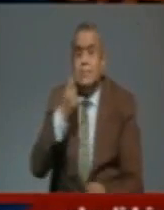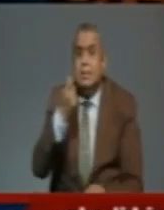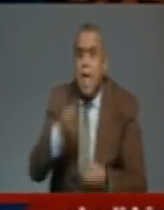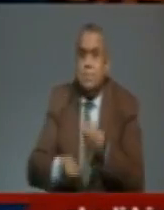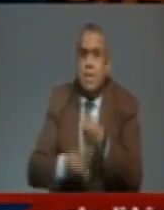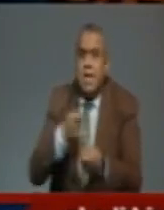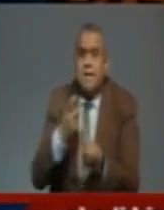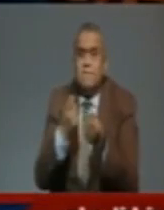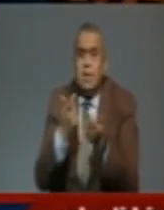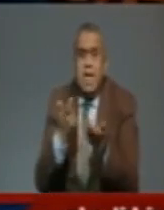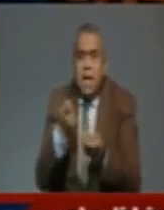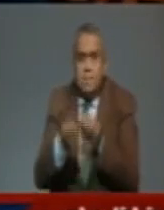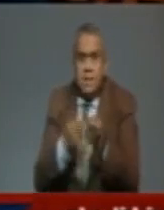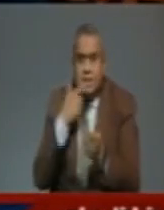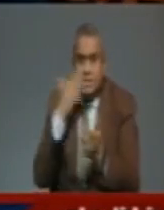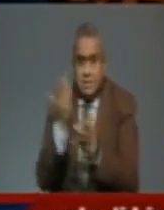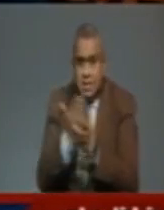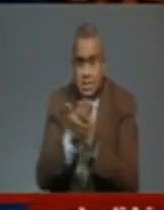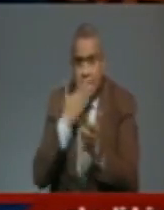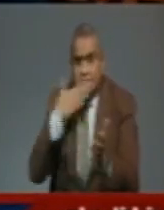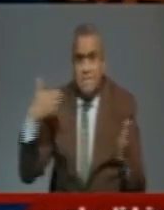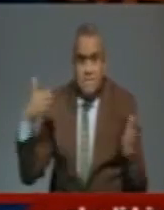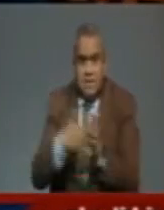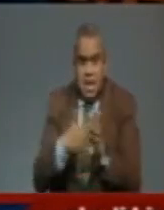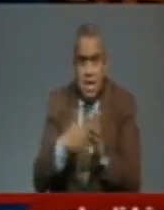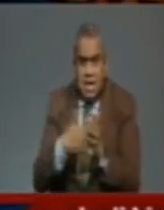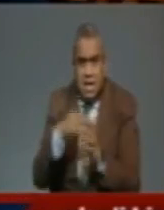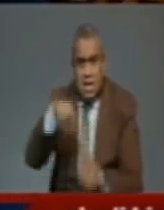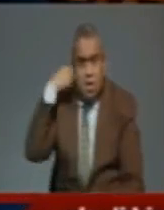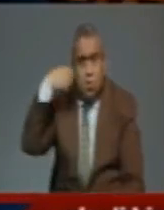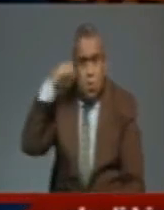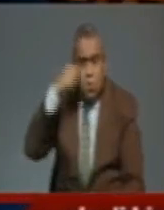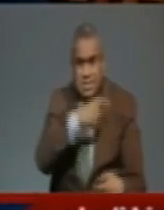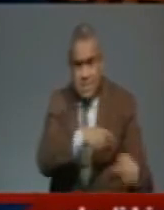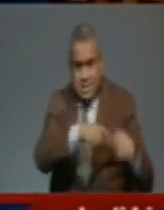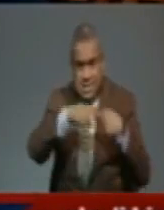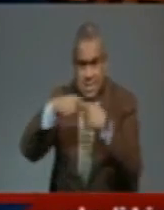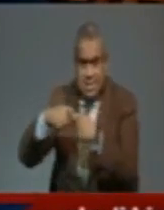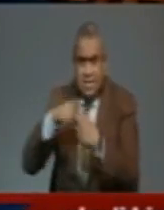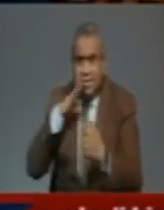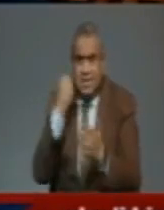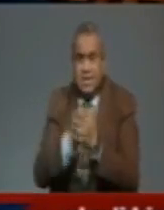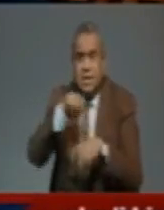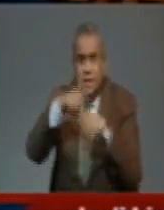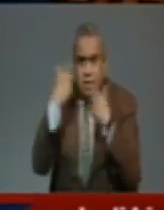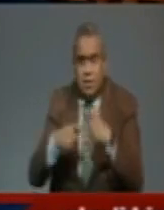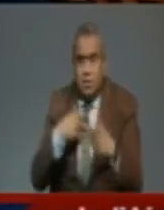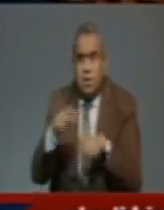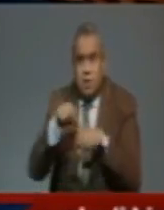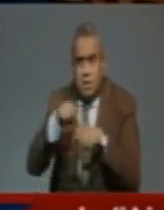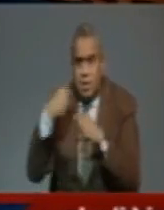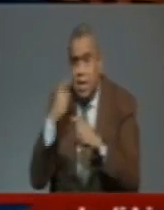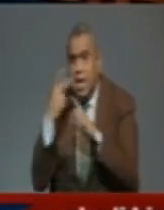هتتعمل بكام عشان في الاخر وزير النقل يتكلم في محور لوجستي من السخنه